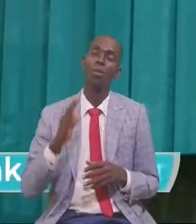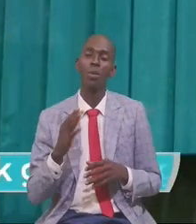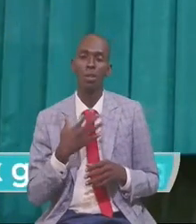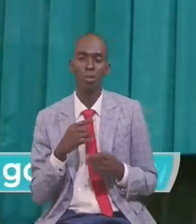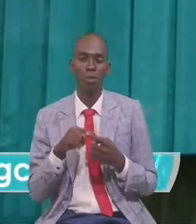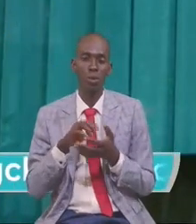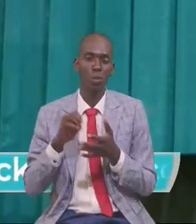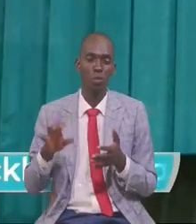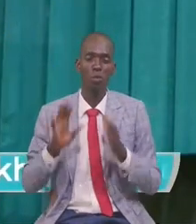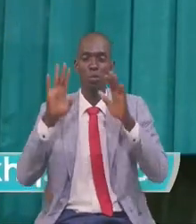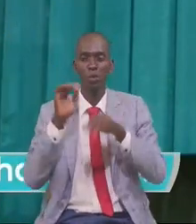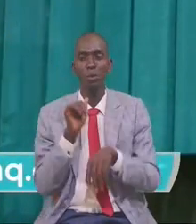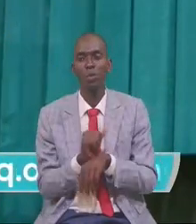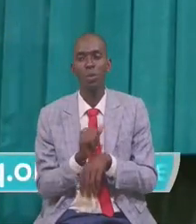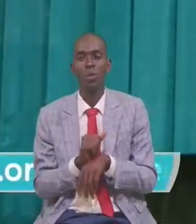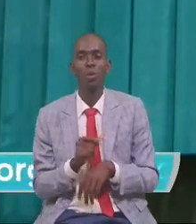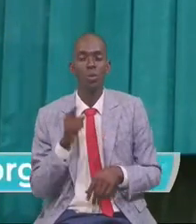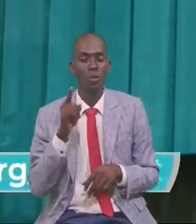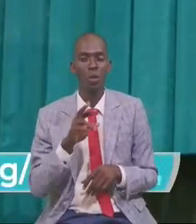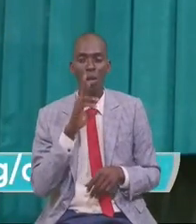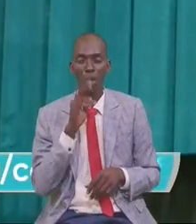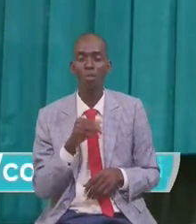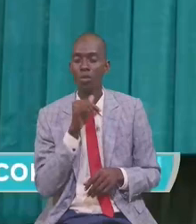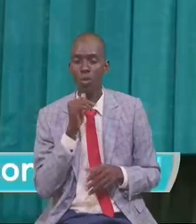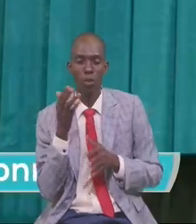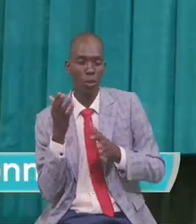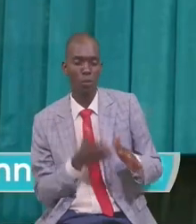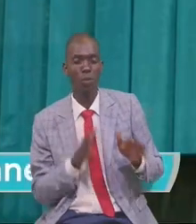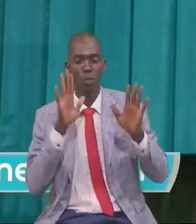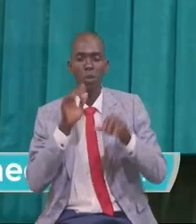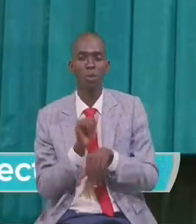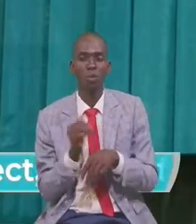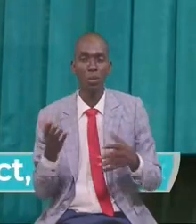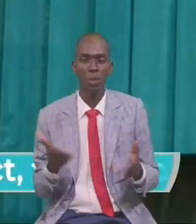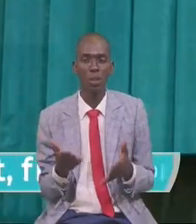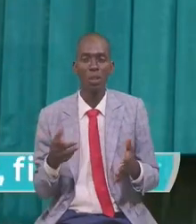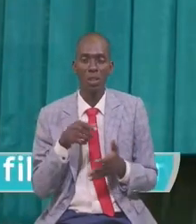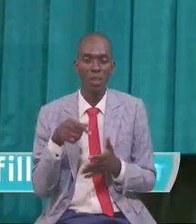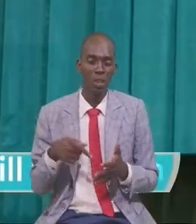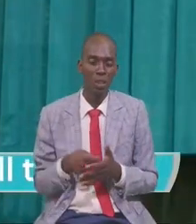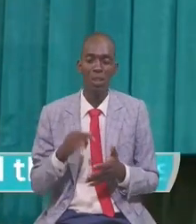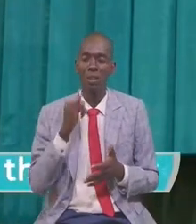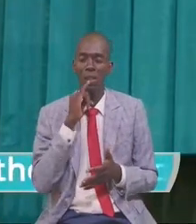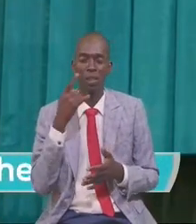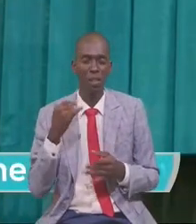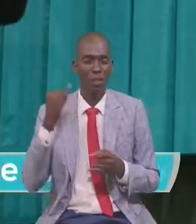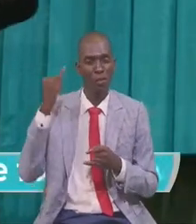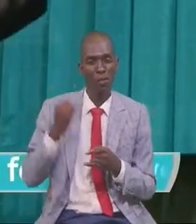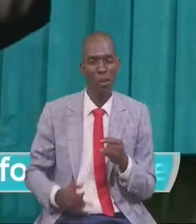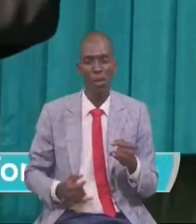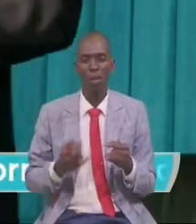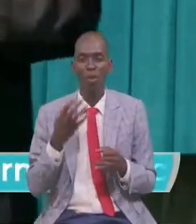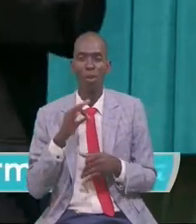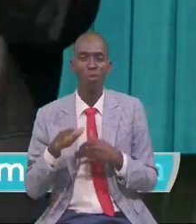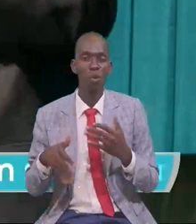Et vous n'allez pas repartir avec vos problèmes. Avec ces problèmes, vous ne rentrerez pas avec. Vous êtes à votre dernier